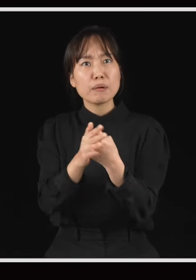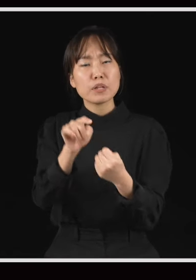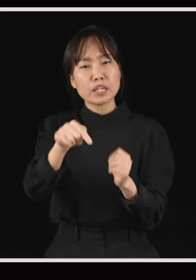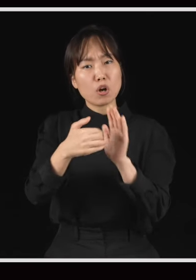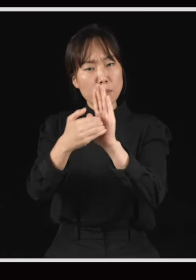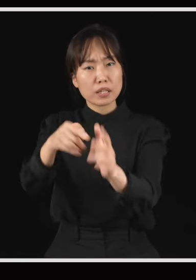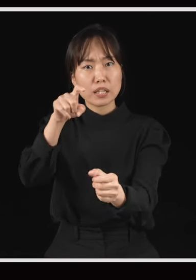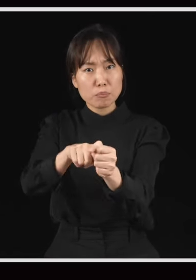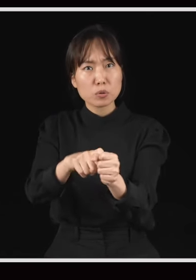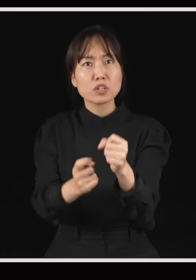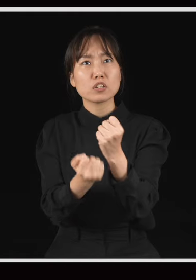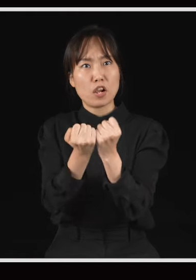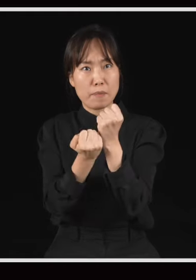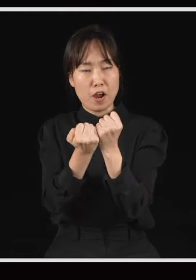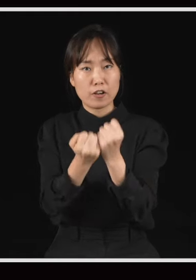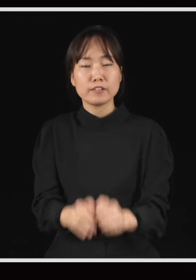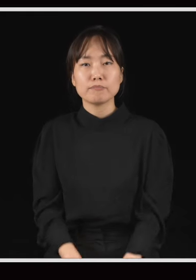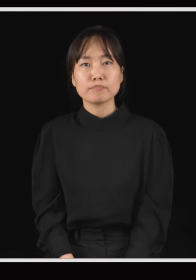말씀드리는 거고요.